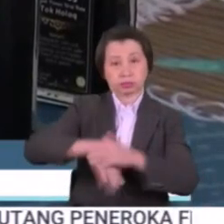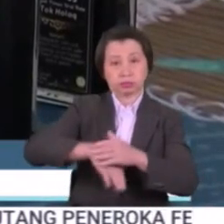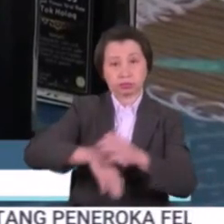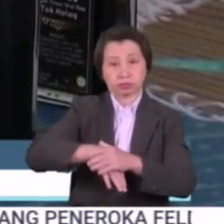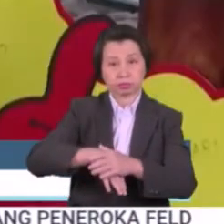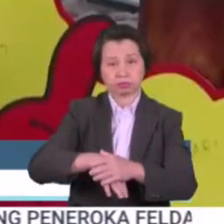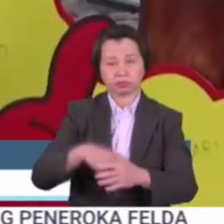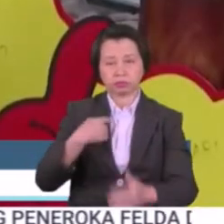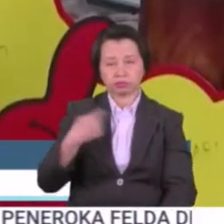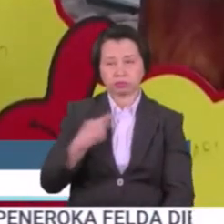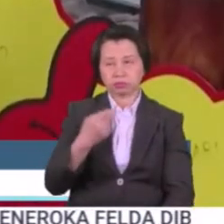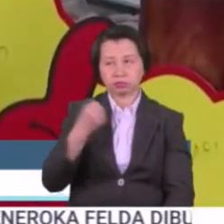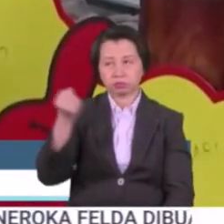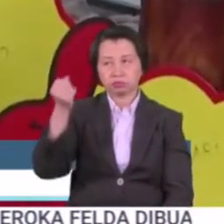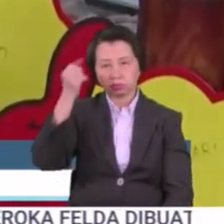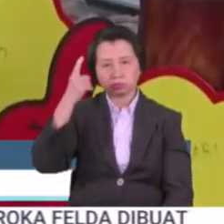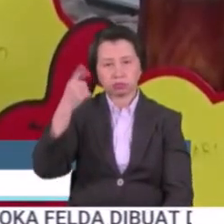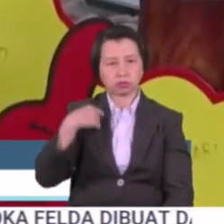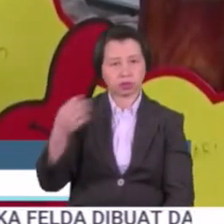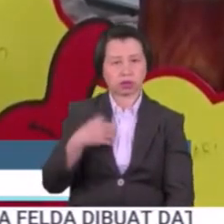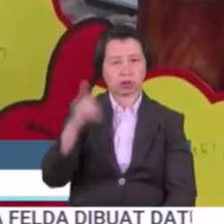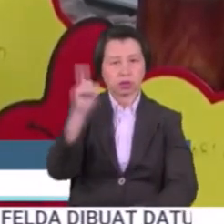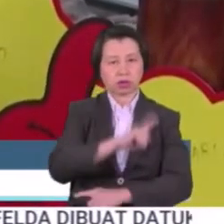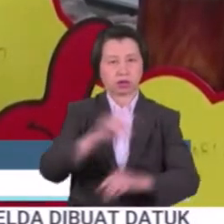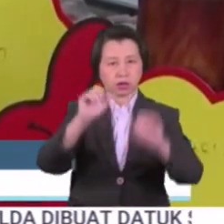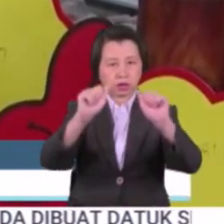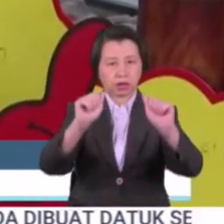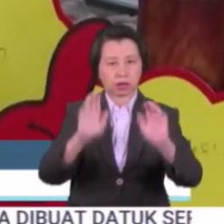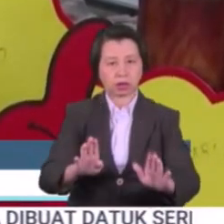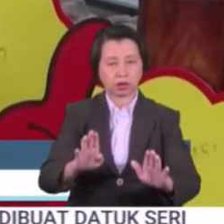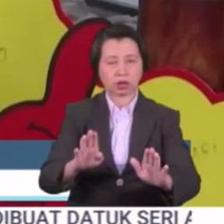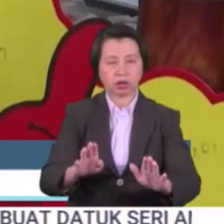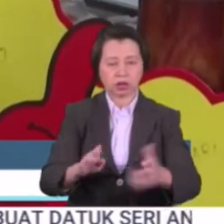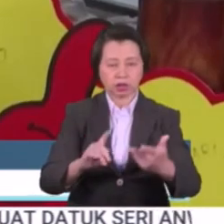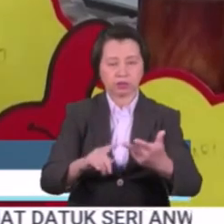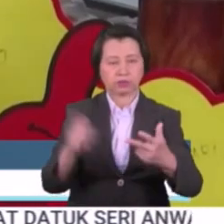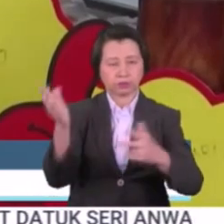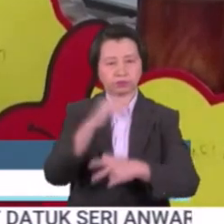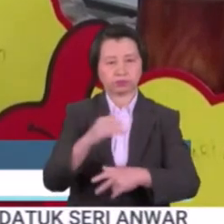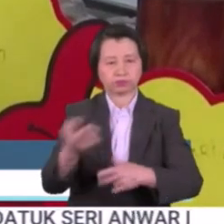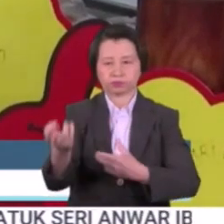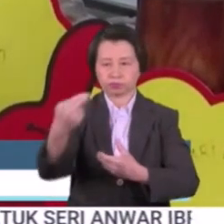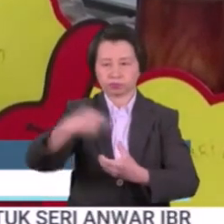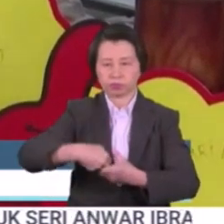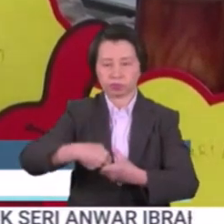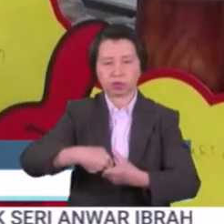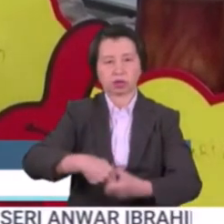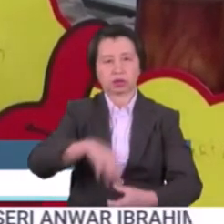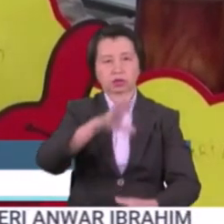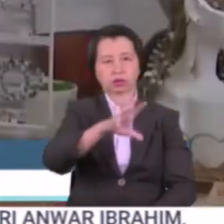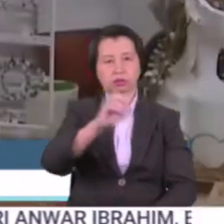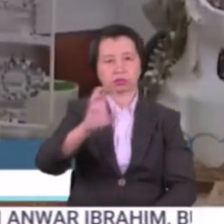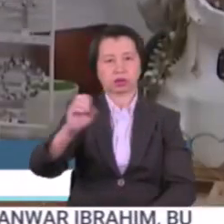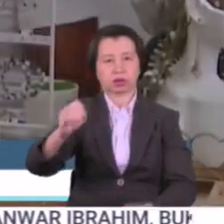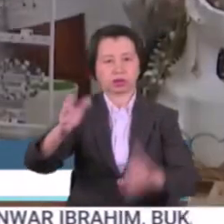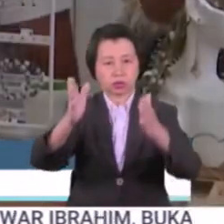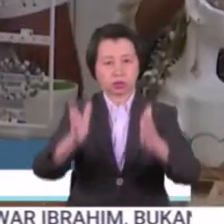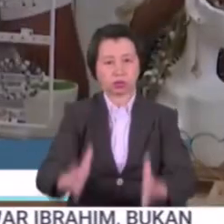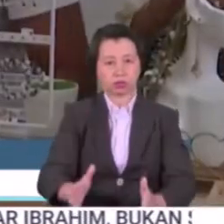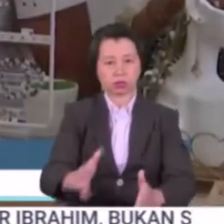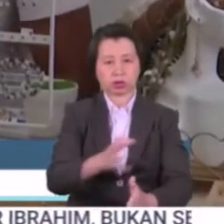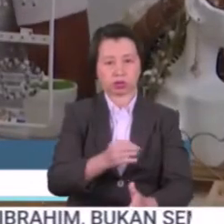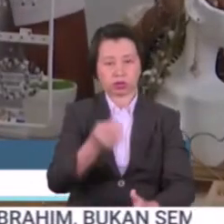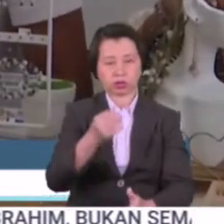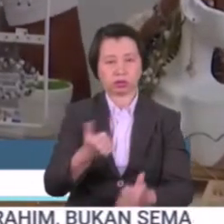bisa dipahamkan untuk fan ranah pada hari Ahad sehingga ini kita telah mencapai penyitaan seramai hampir 500 orang dan